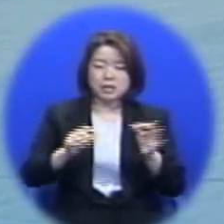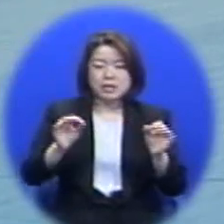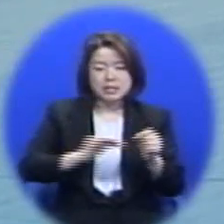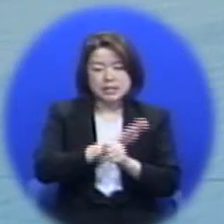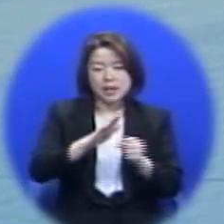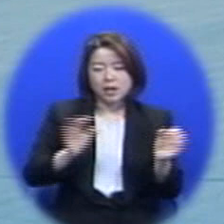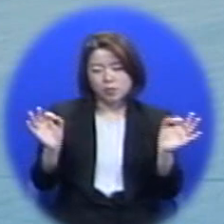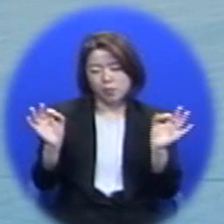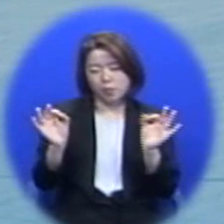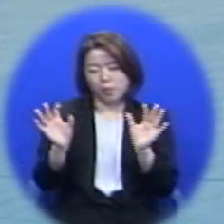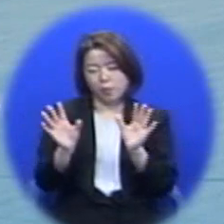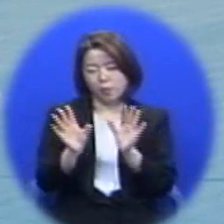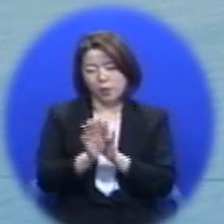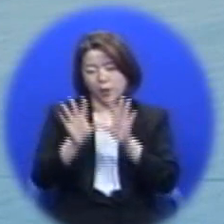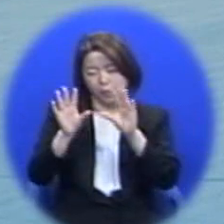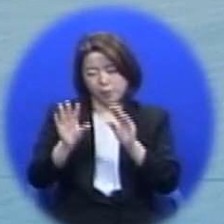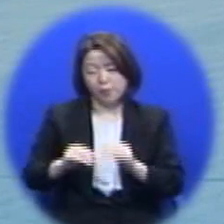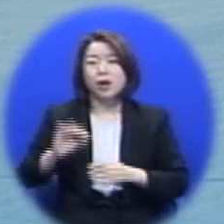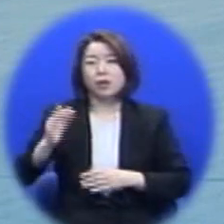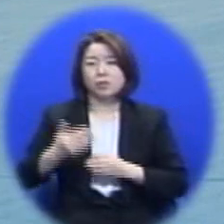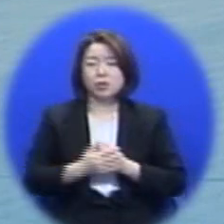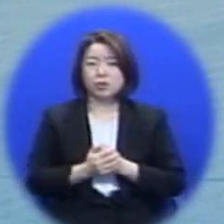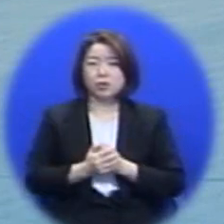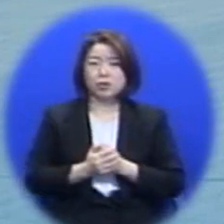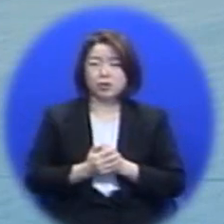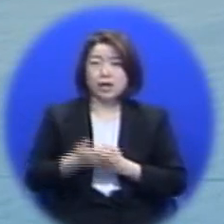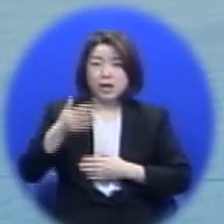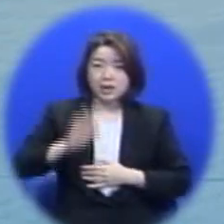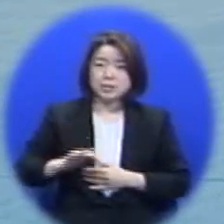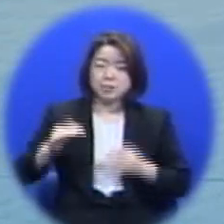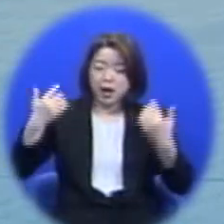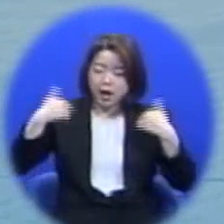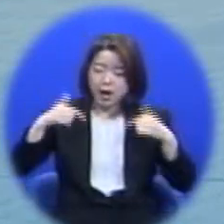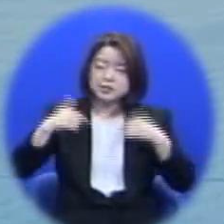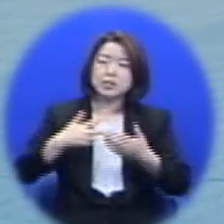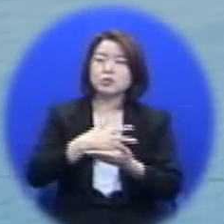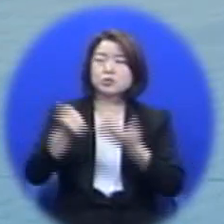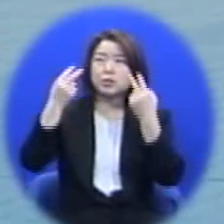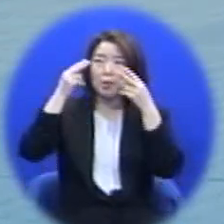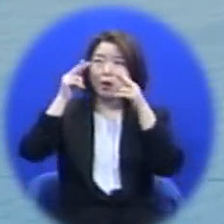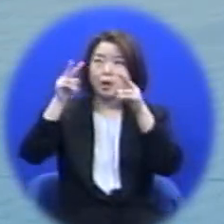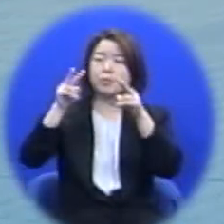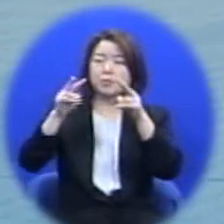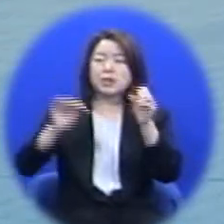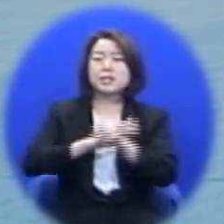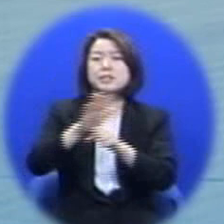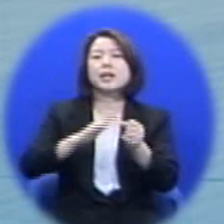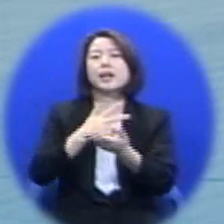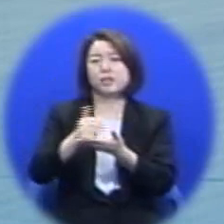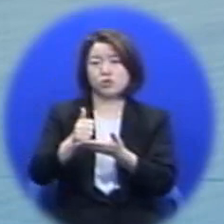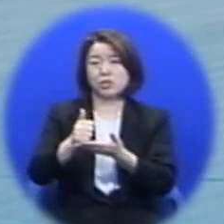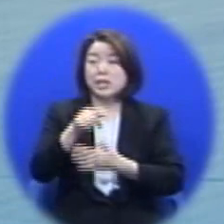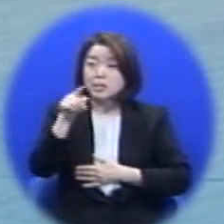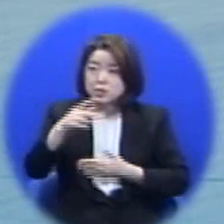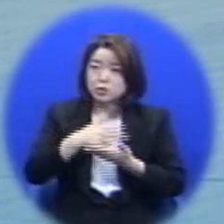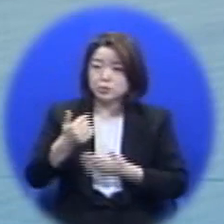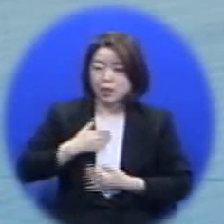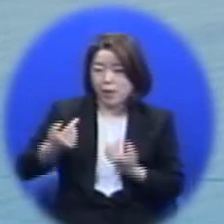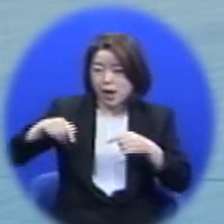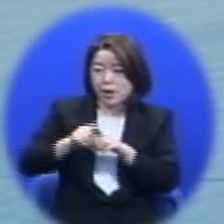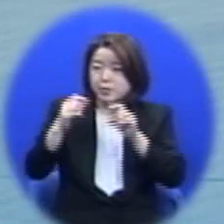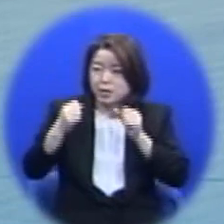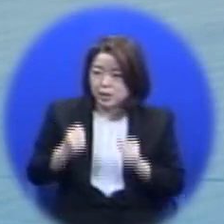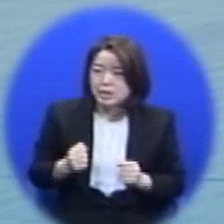떠납니다. 그런데 우리가 항상 주님을 바라보면 사랑의 주님이세요. 그 주님이 나와 함께 계신 것을 내가